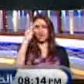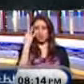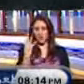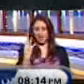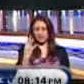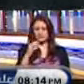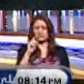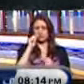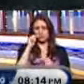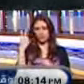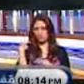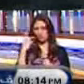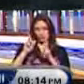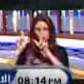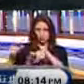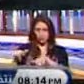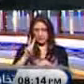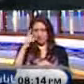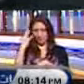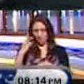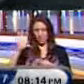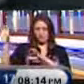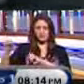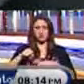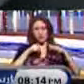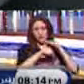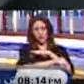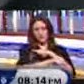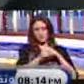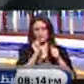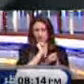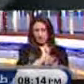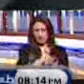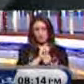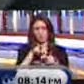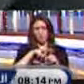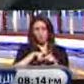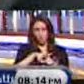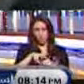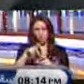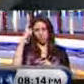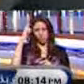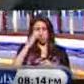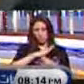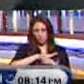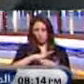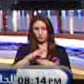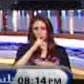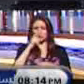100% والناس بتحترمنا. بعد الثورة بفترة، يعني اليومين اللي عدوا دول،